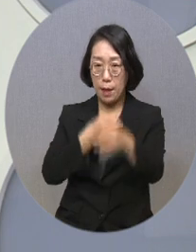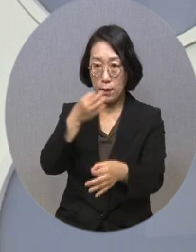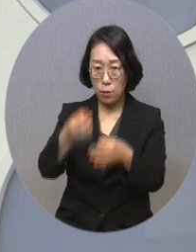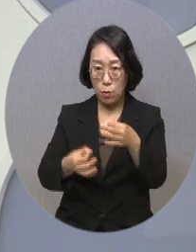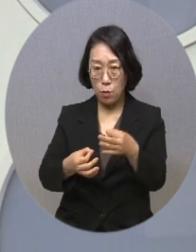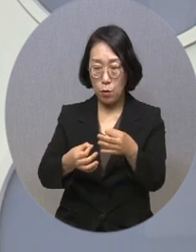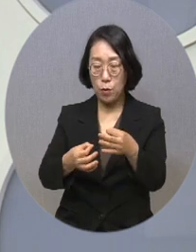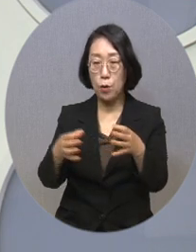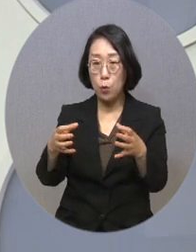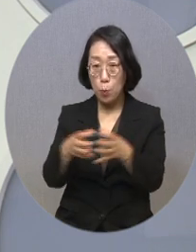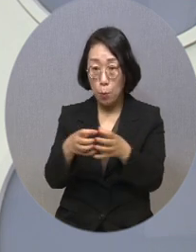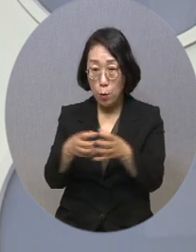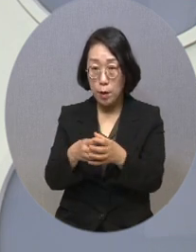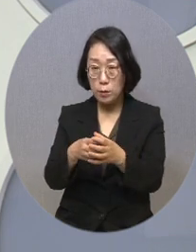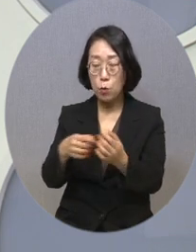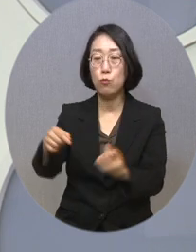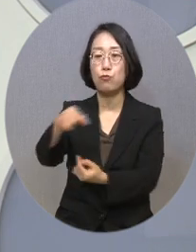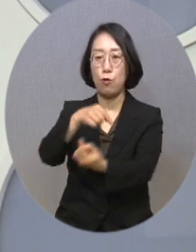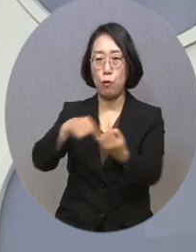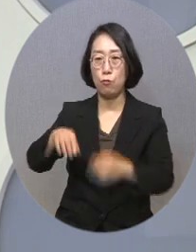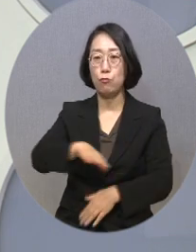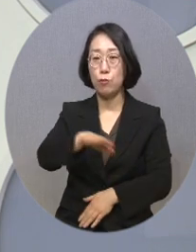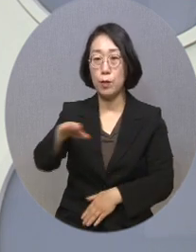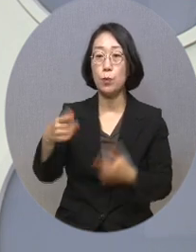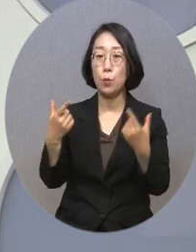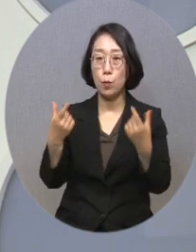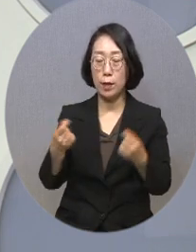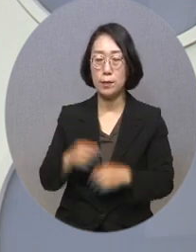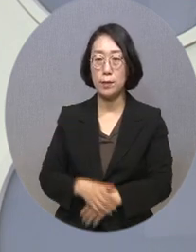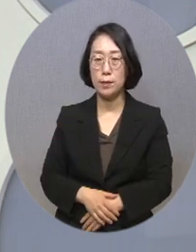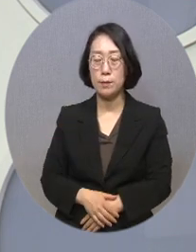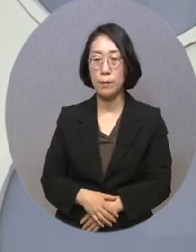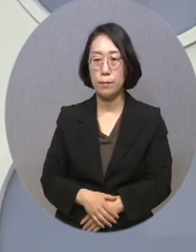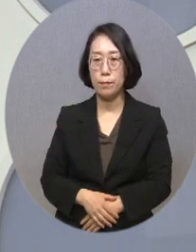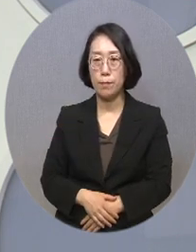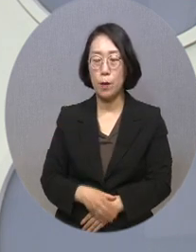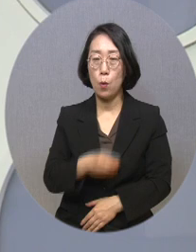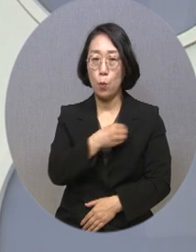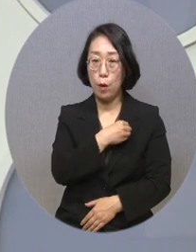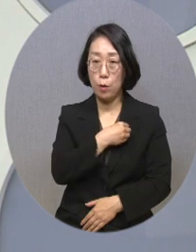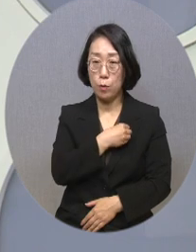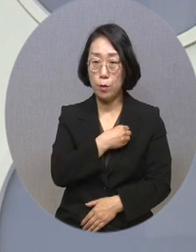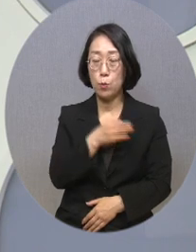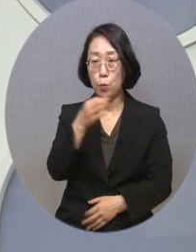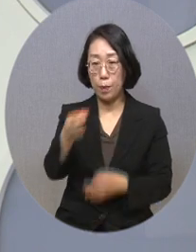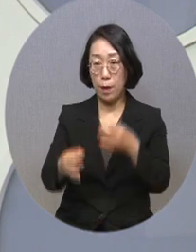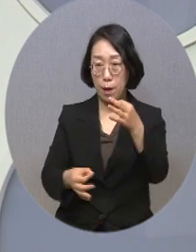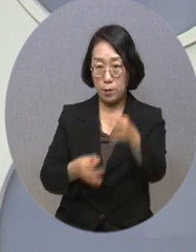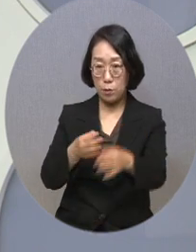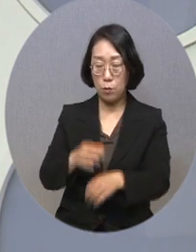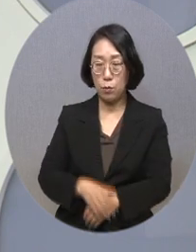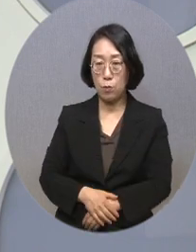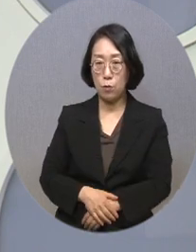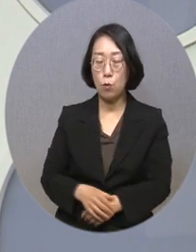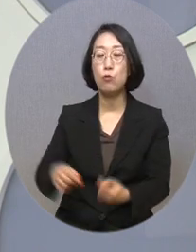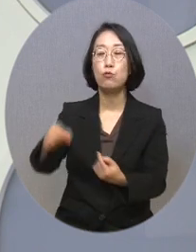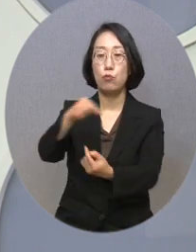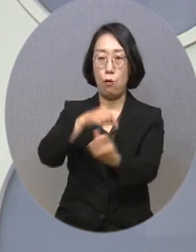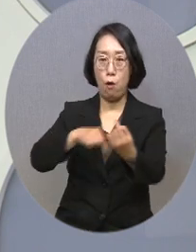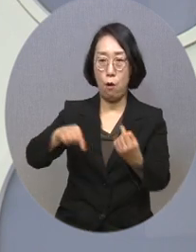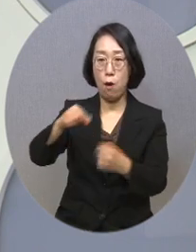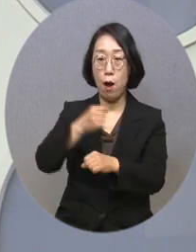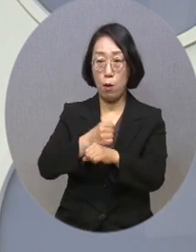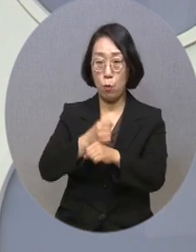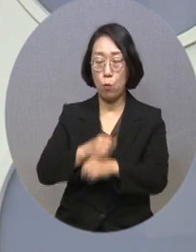예. 그래서 우리 한국 세무사회도 마찬가지 회원들의 회비로 이렇게 주로 운영을 하고